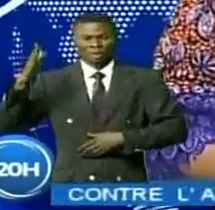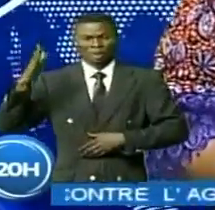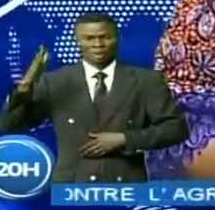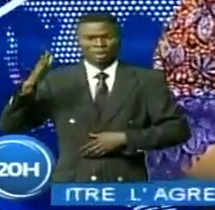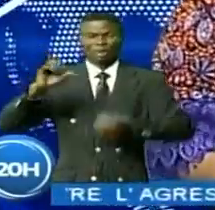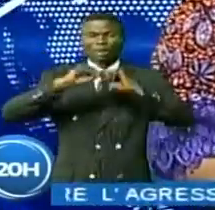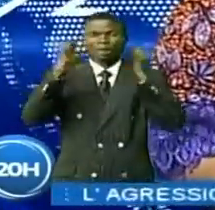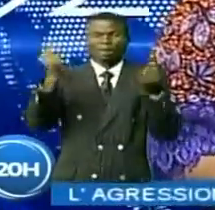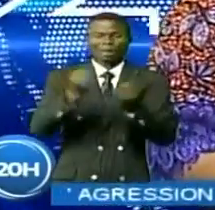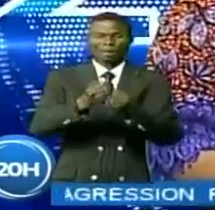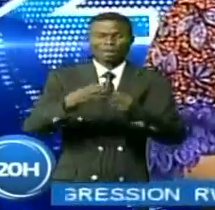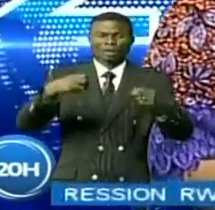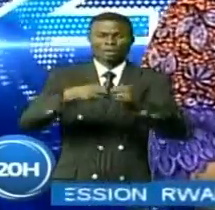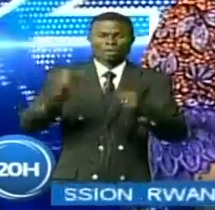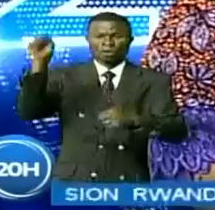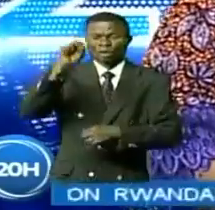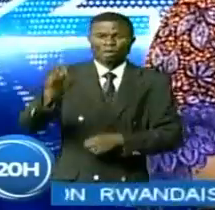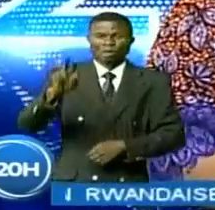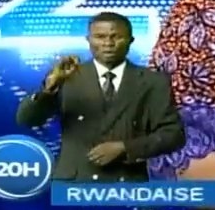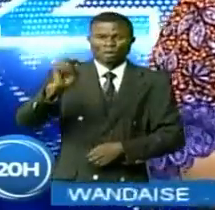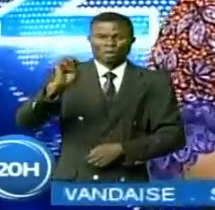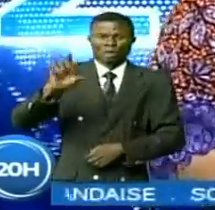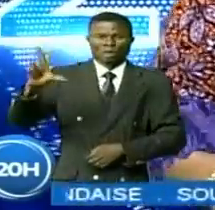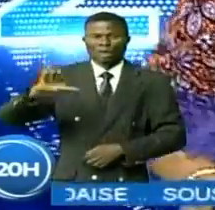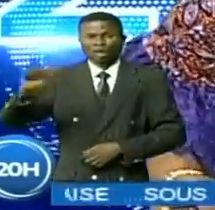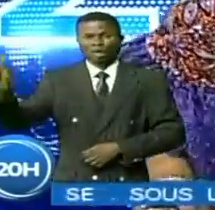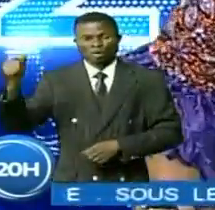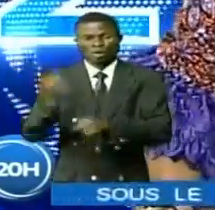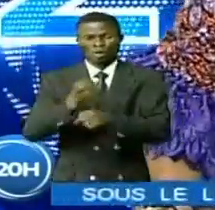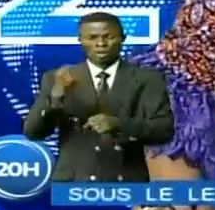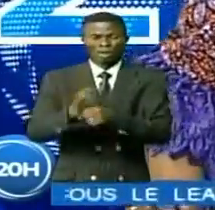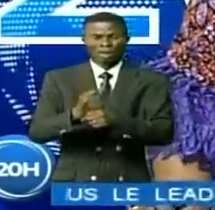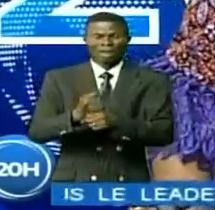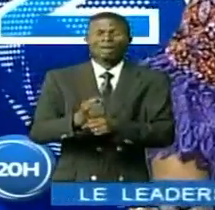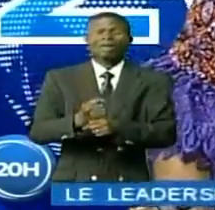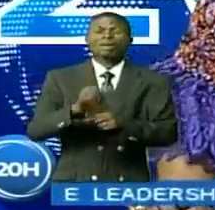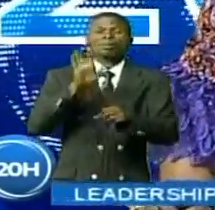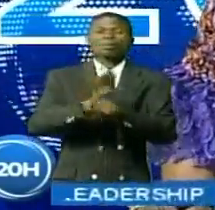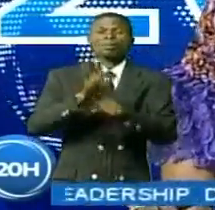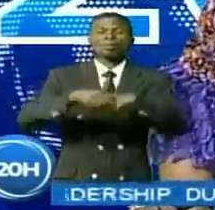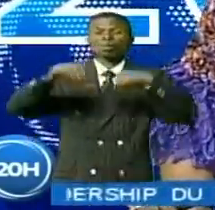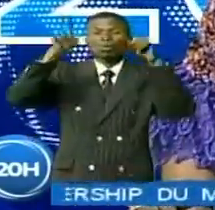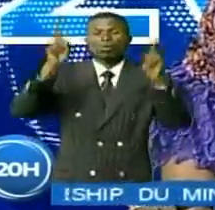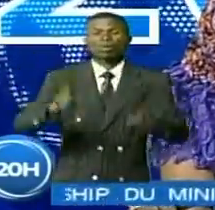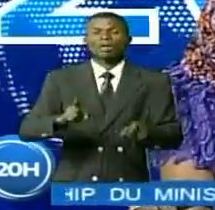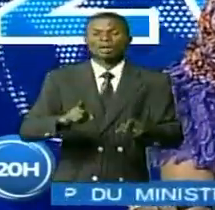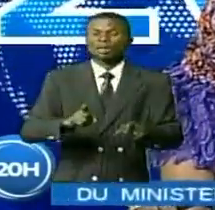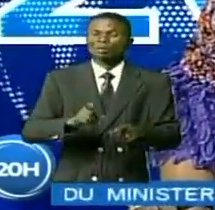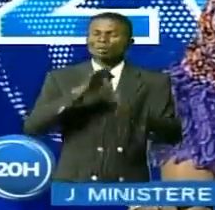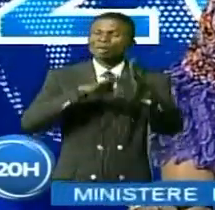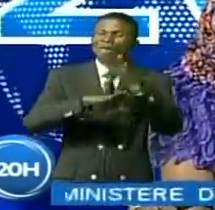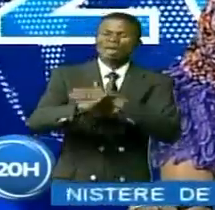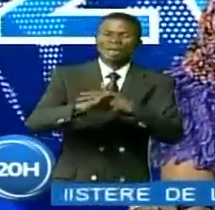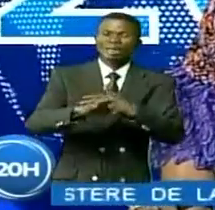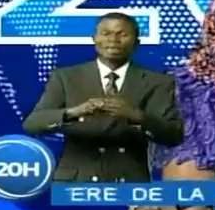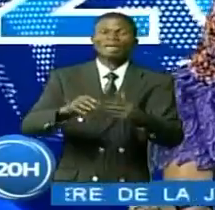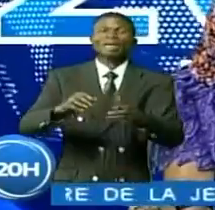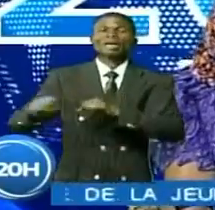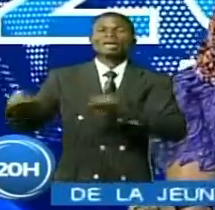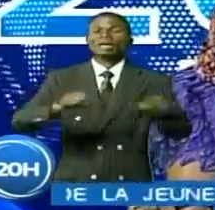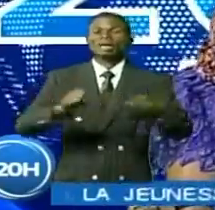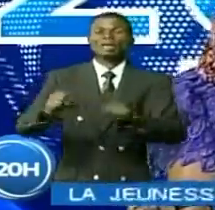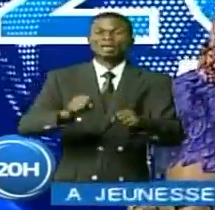de l'électricité, SNEL-SA, certains exercent comme journalier pendant de nombreuses années. Pourtant, des tests d'admission sont